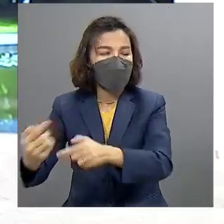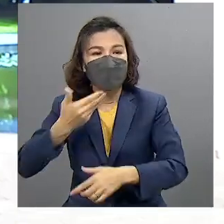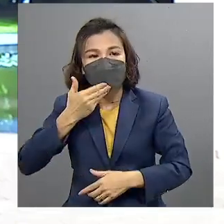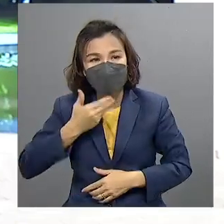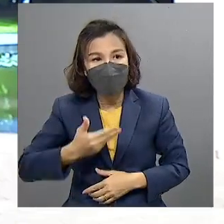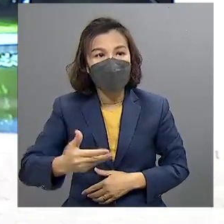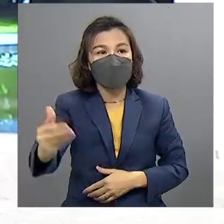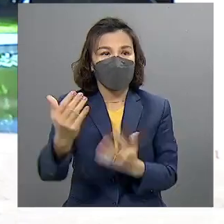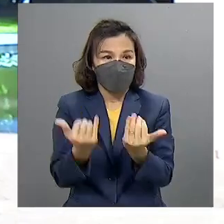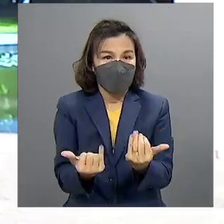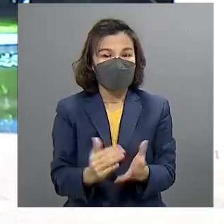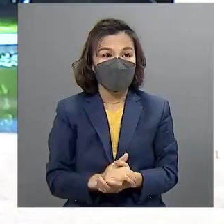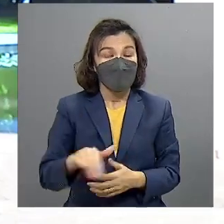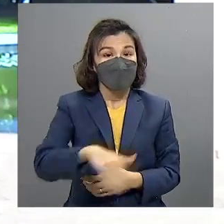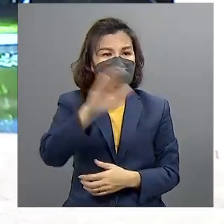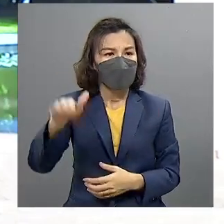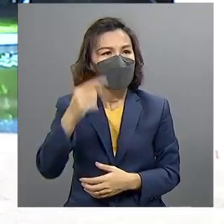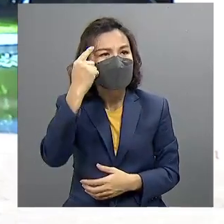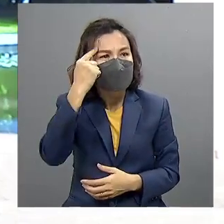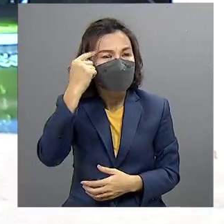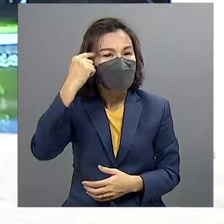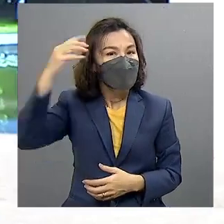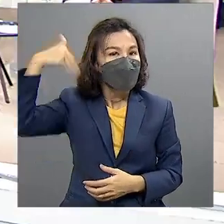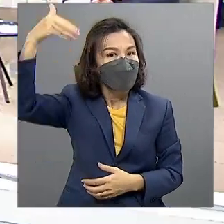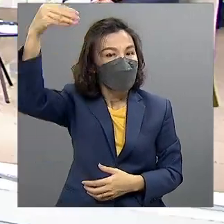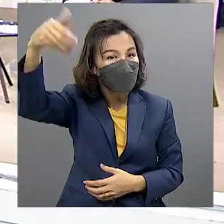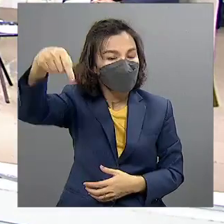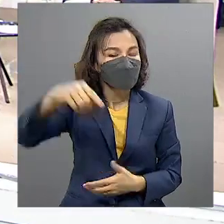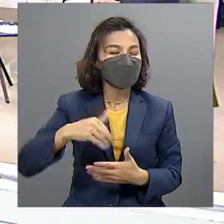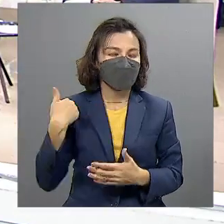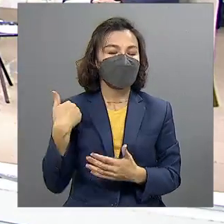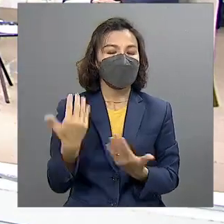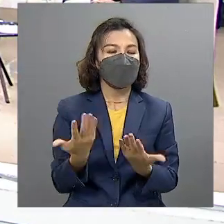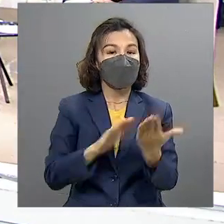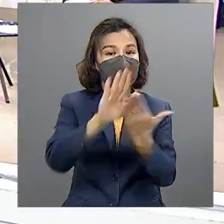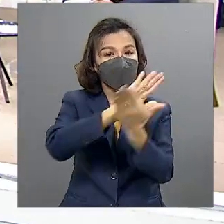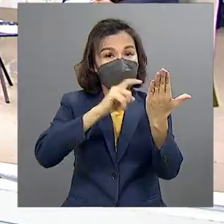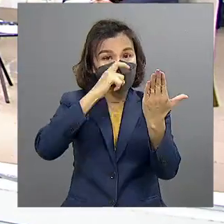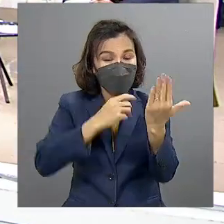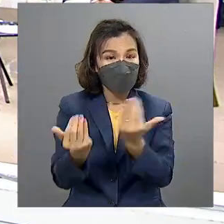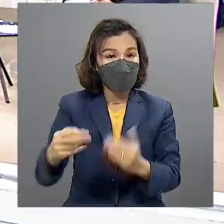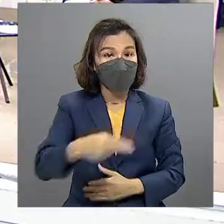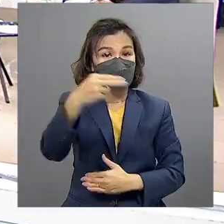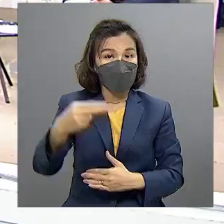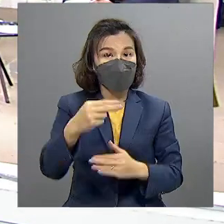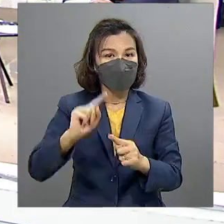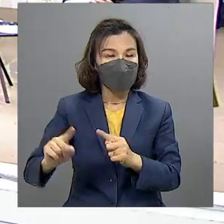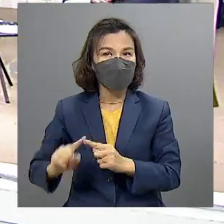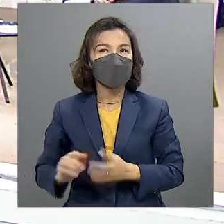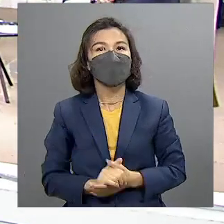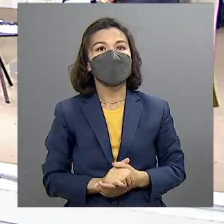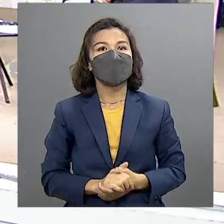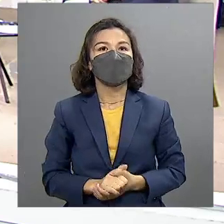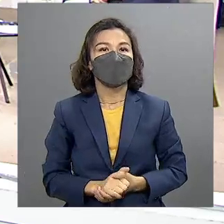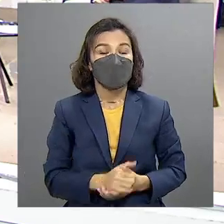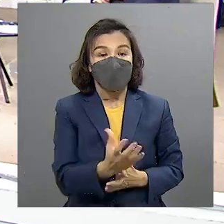วเราเชื่อว่าในอนาคตของลูกหลานด้วยนะคะคุณผู้ชมน้องต๊อบน้องปรางน้องยุ้ยคะ ครับมันก็อยู่ที่เรื่องของการสืบสานแล้วก็ทำงาน